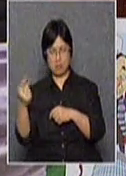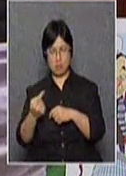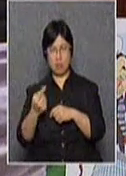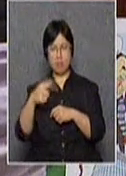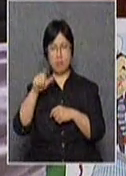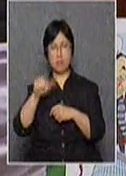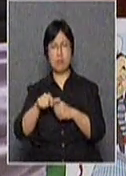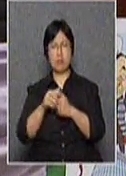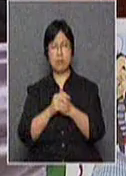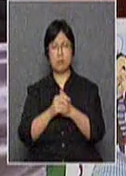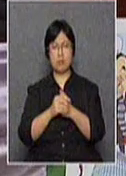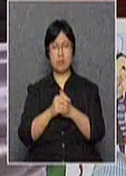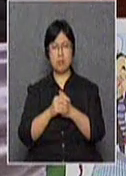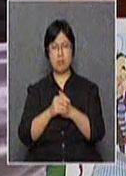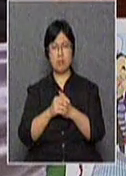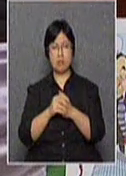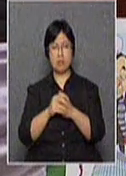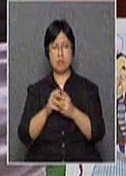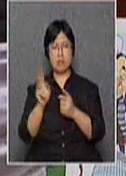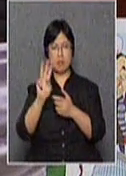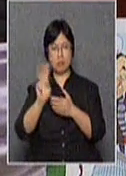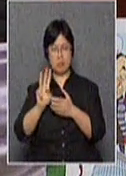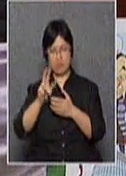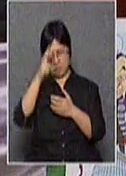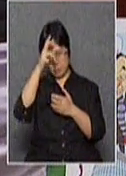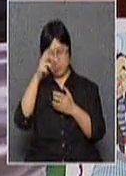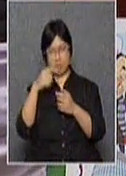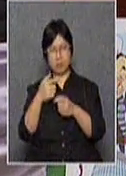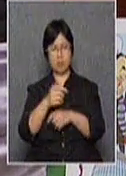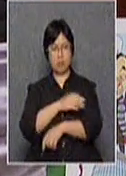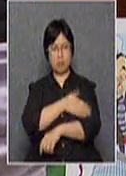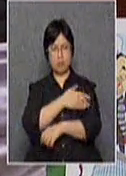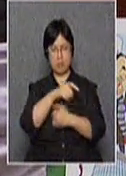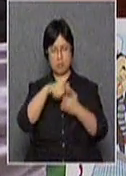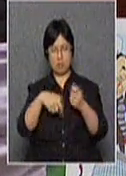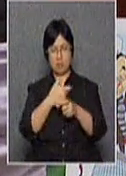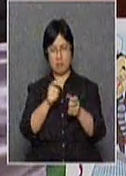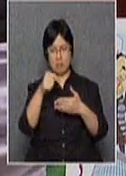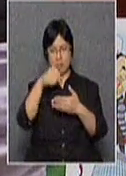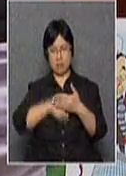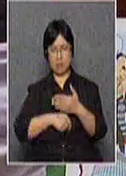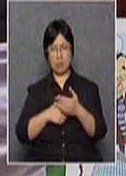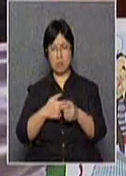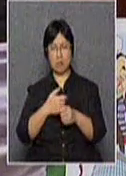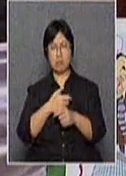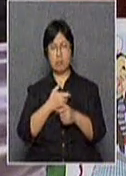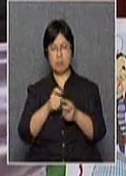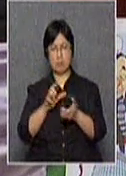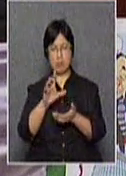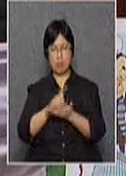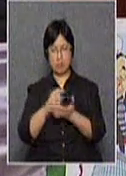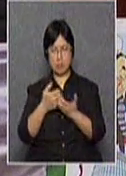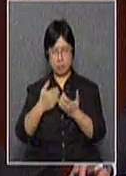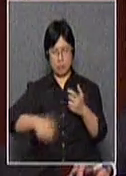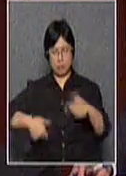138,329,800元，相當於水務署員工個人薪酬下薪金的全年預算開